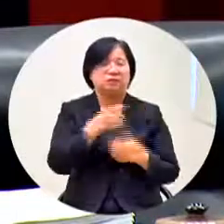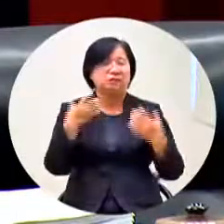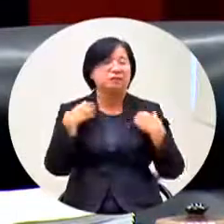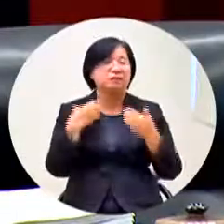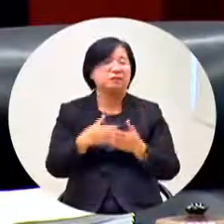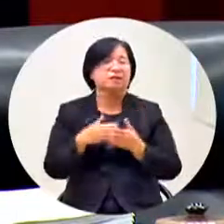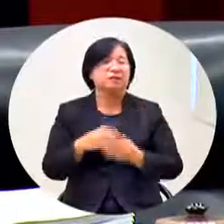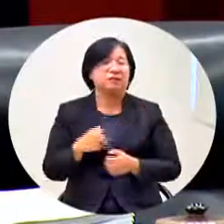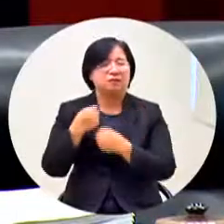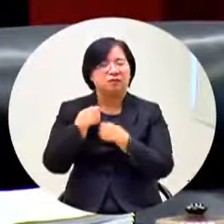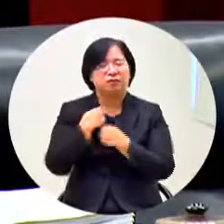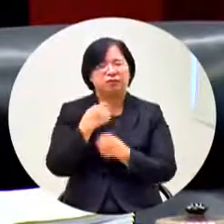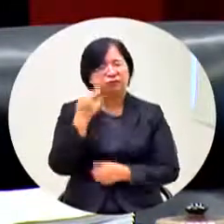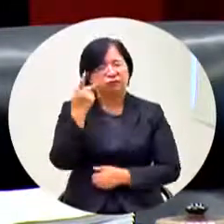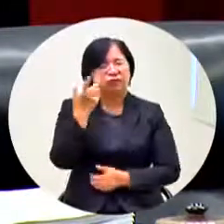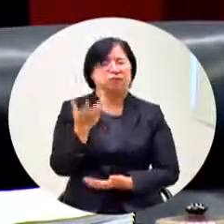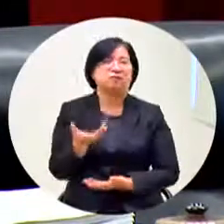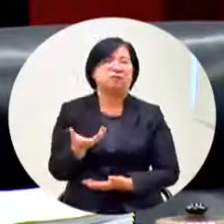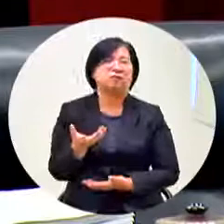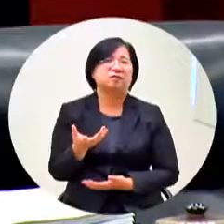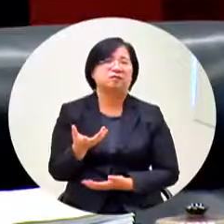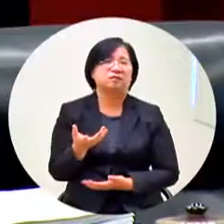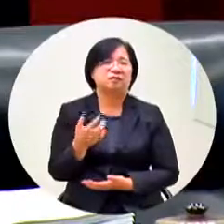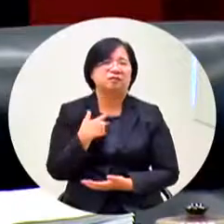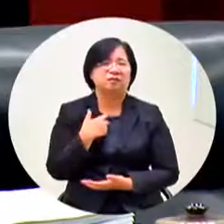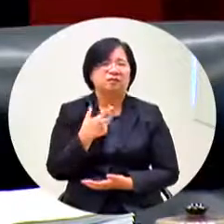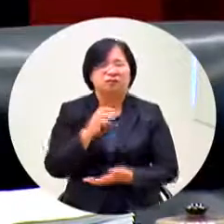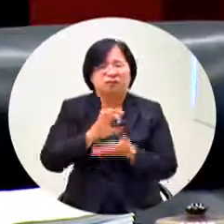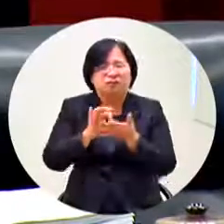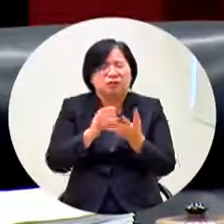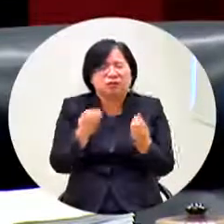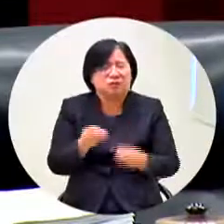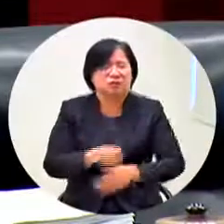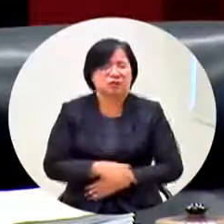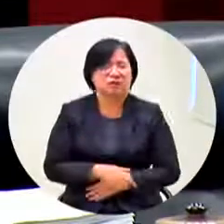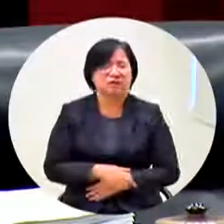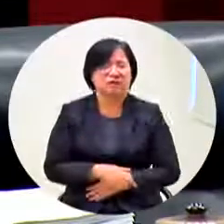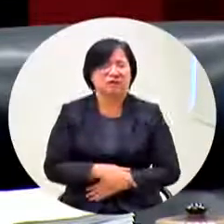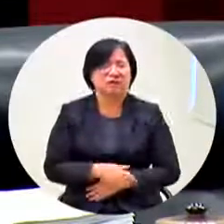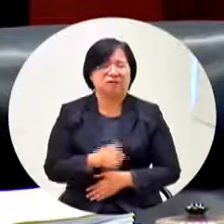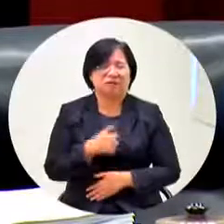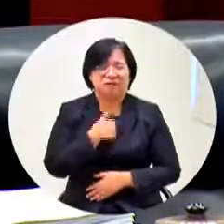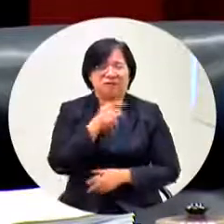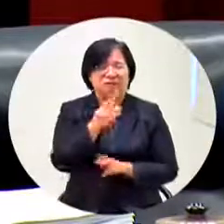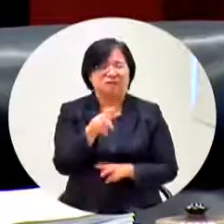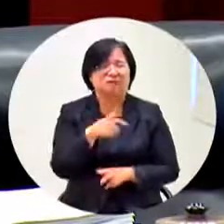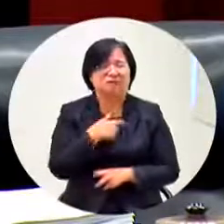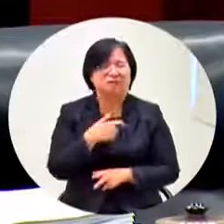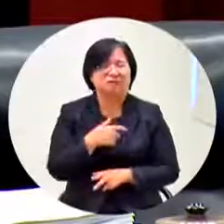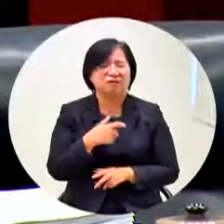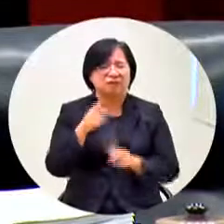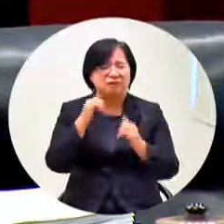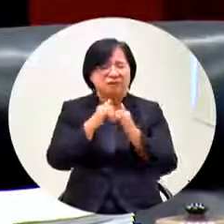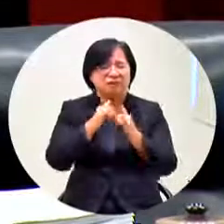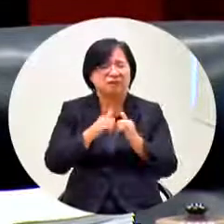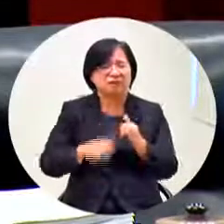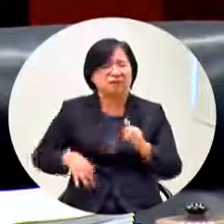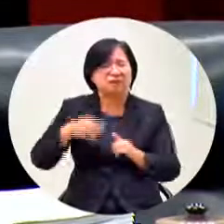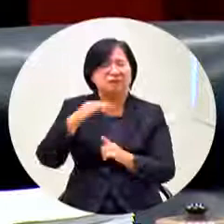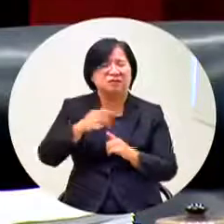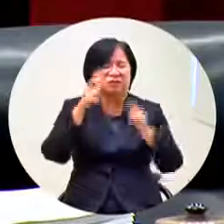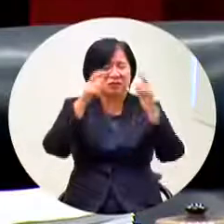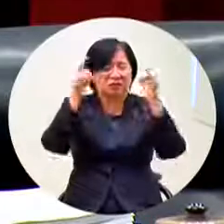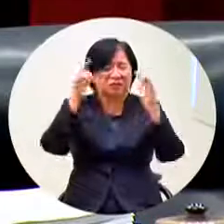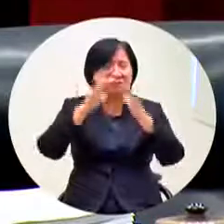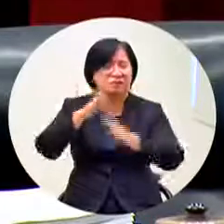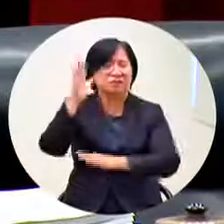们也认为说，这个我们也没在使用啊，公开被高雄市民纳税是纳给高雄市政府啊，是你们的